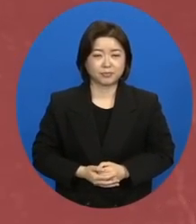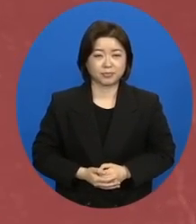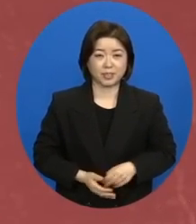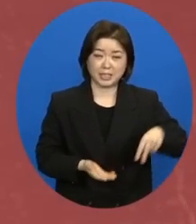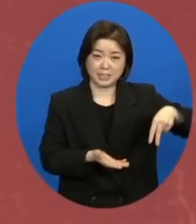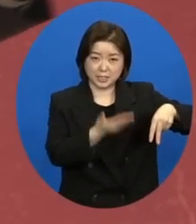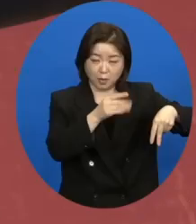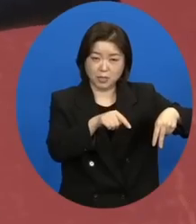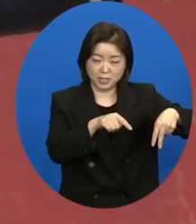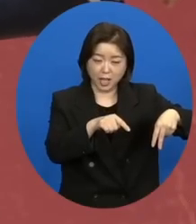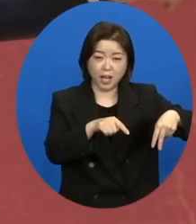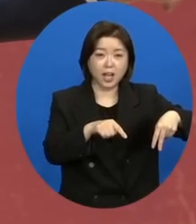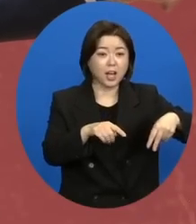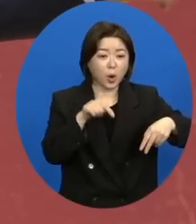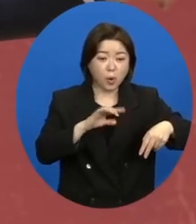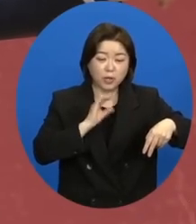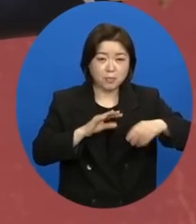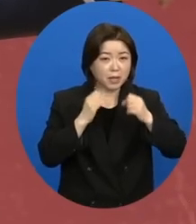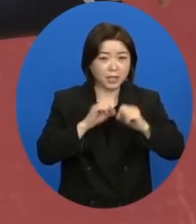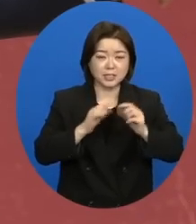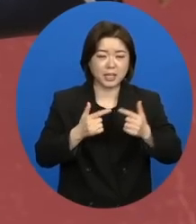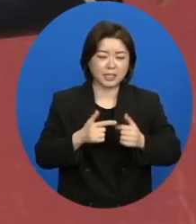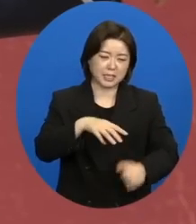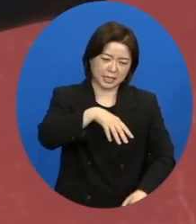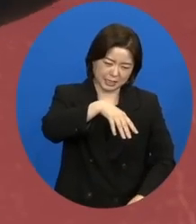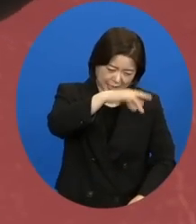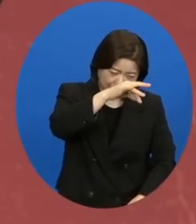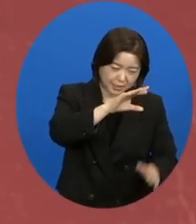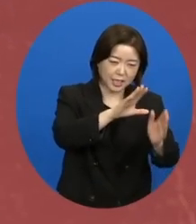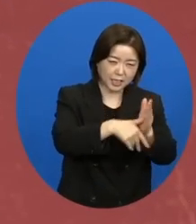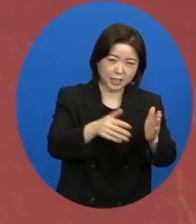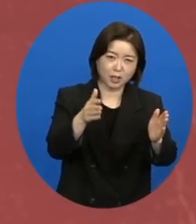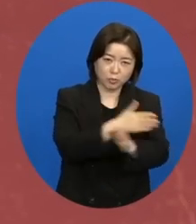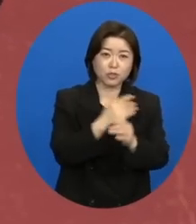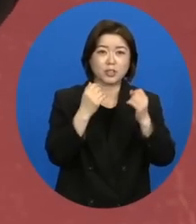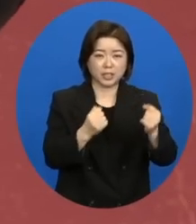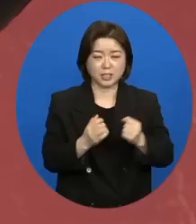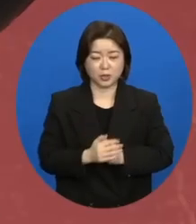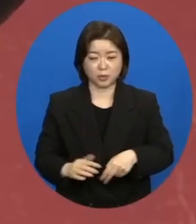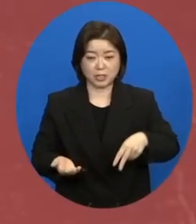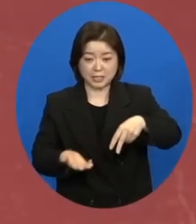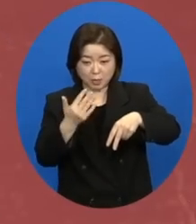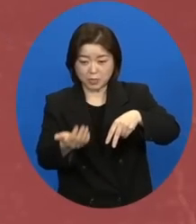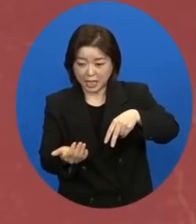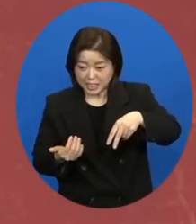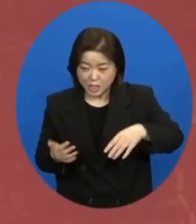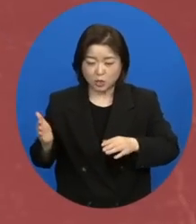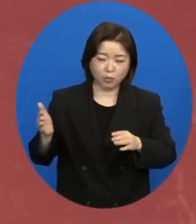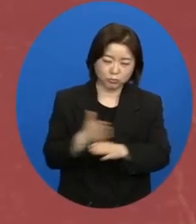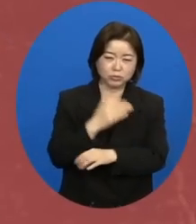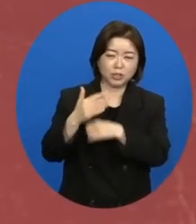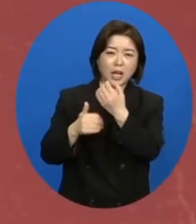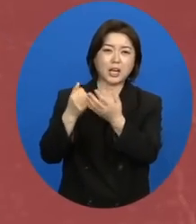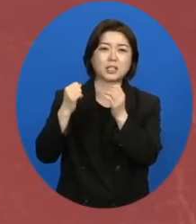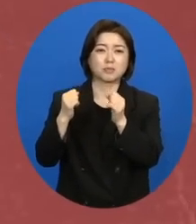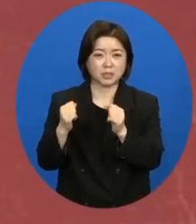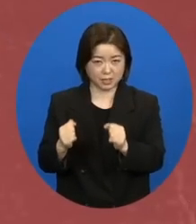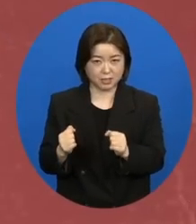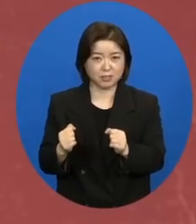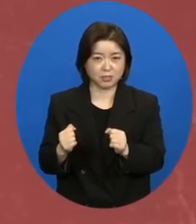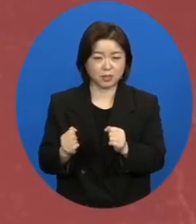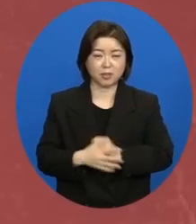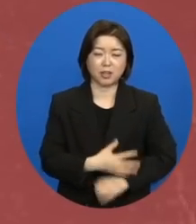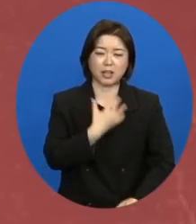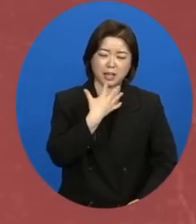사무엘상에서 계신 게 아니라 창세기에도 계셨고 이미 사무엘상 이전에도 하나님이 계셨다고요.